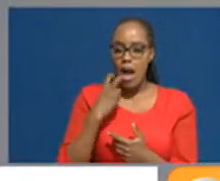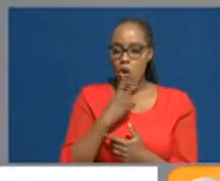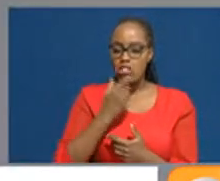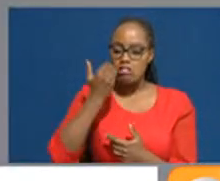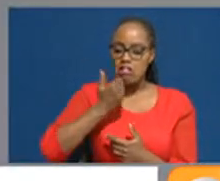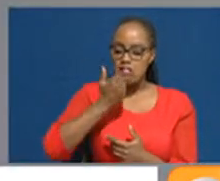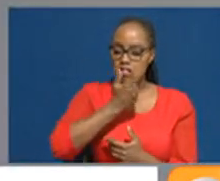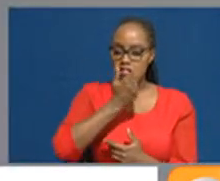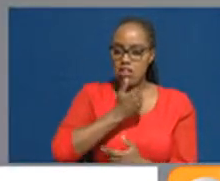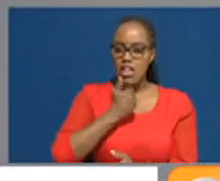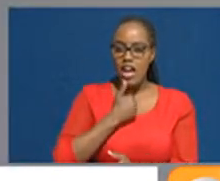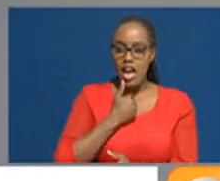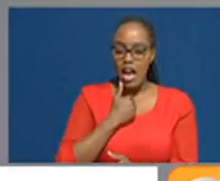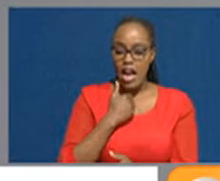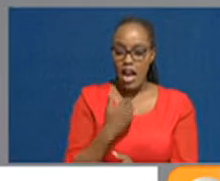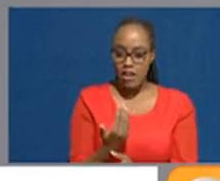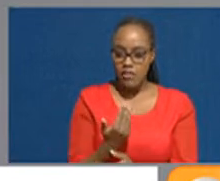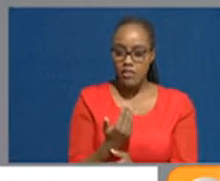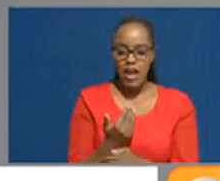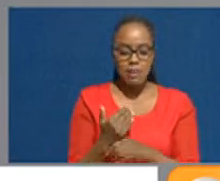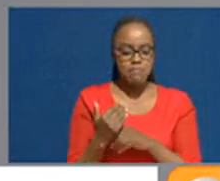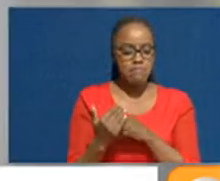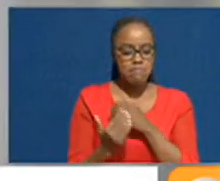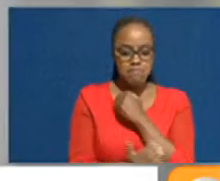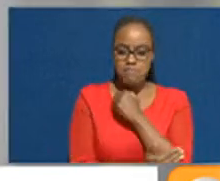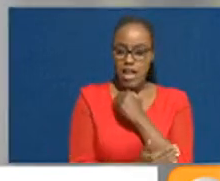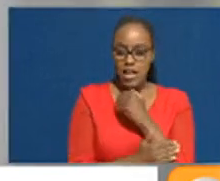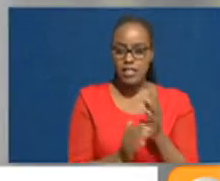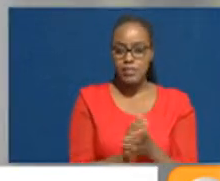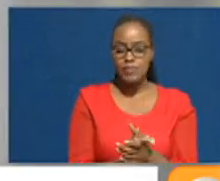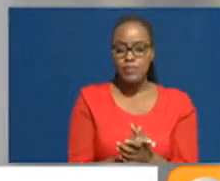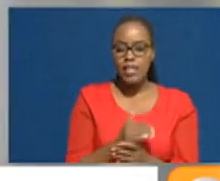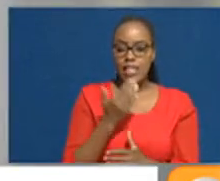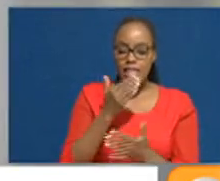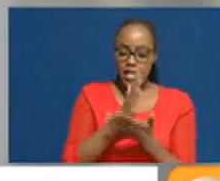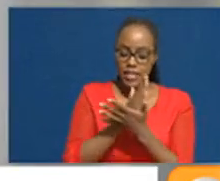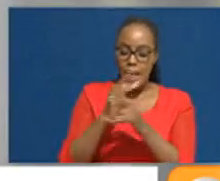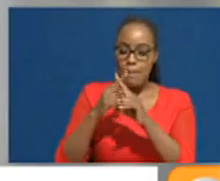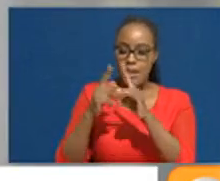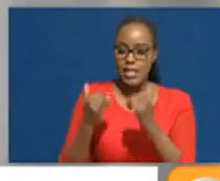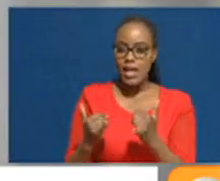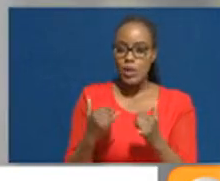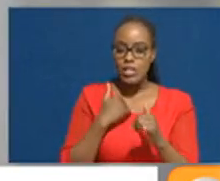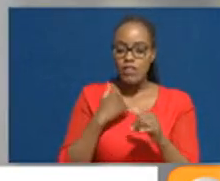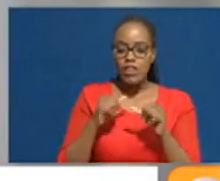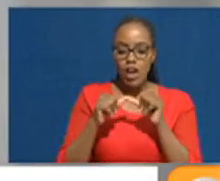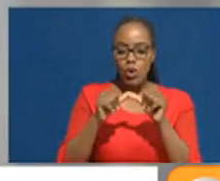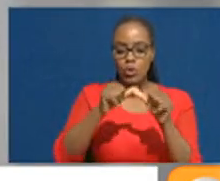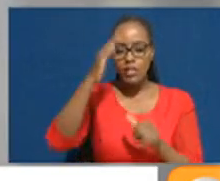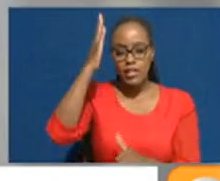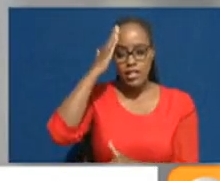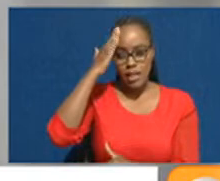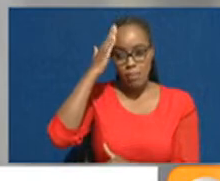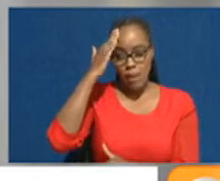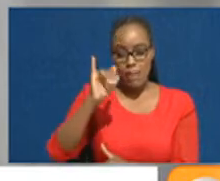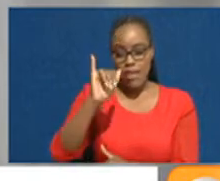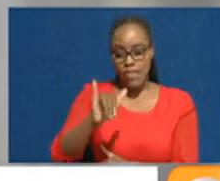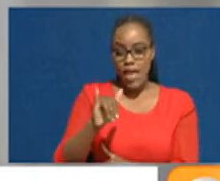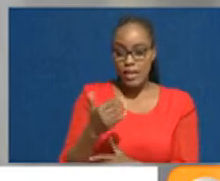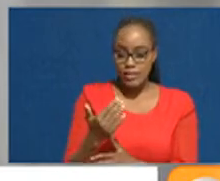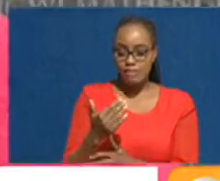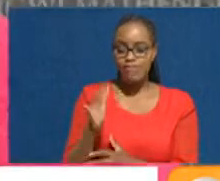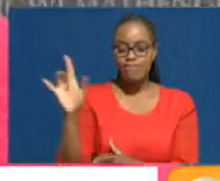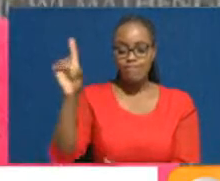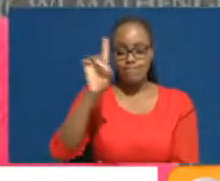ilikuwa pande kabisa. Scars that are now a constant reminder of that fateful